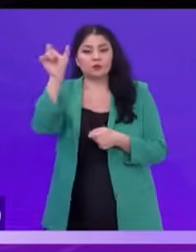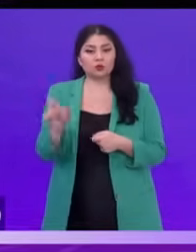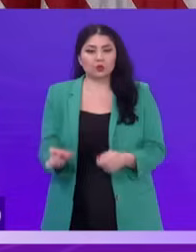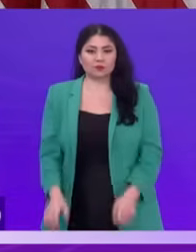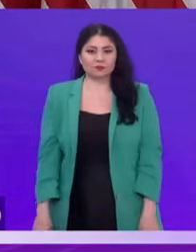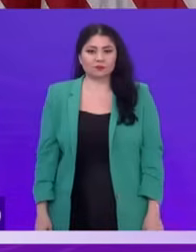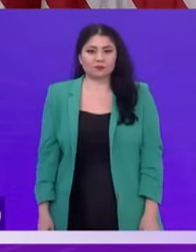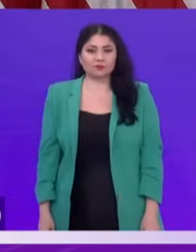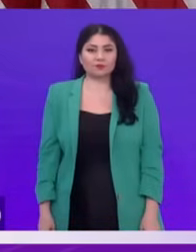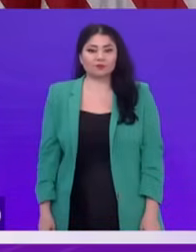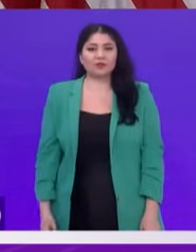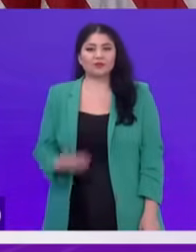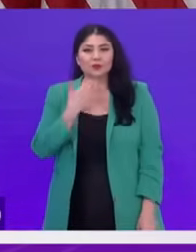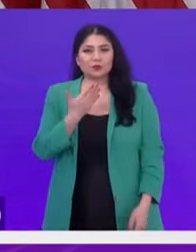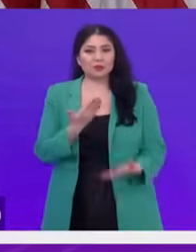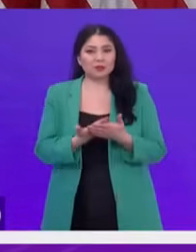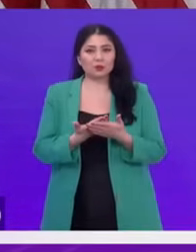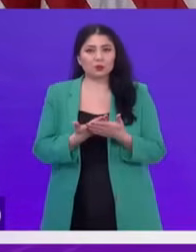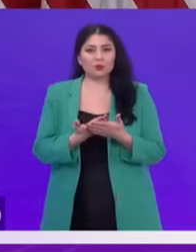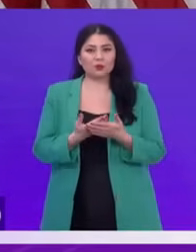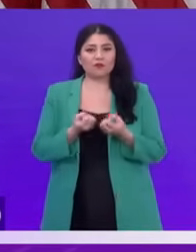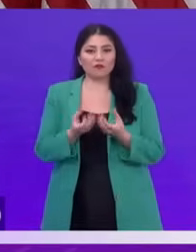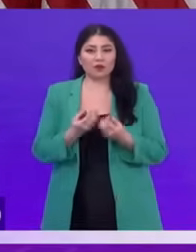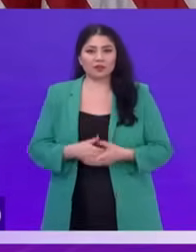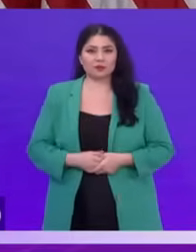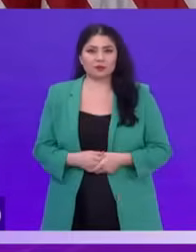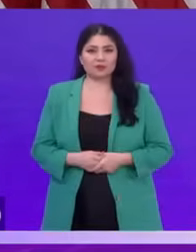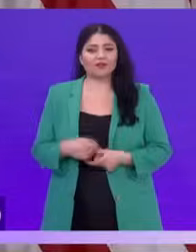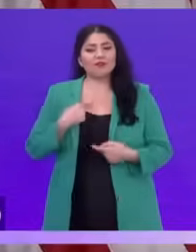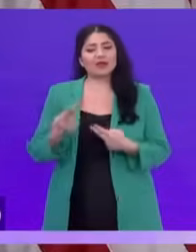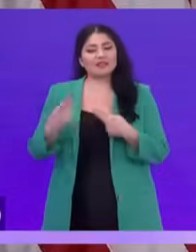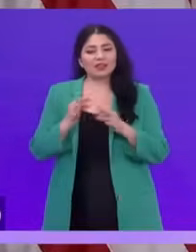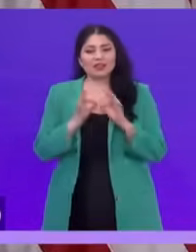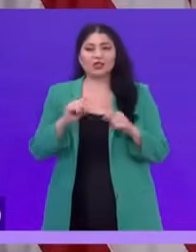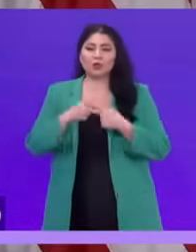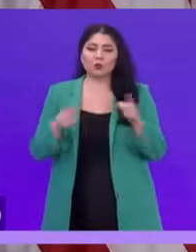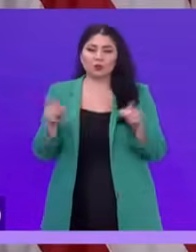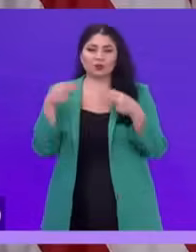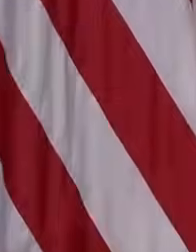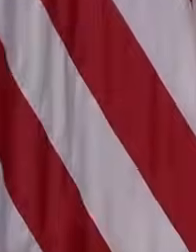Domnule ministru, mulțumesc tare mult pentru prezență. Doamnelor, domnilor, revenim în direct după o scurtă pauză.